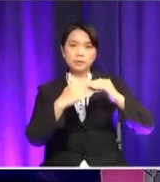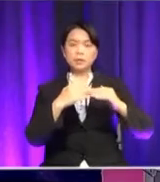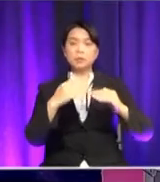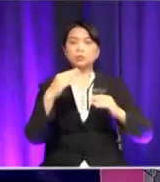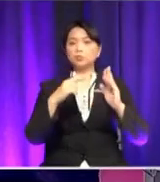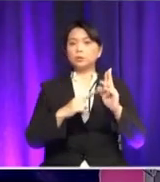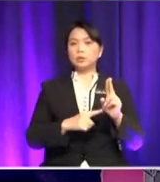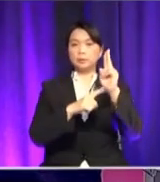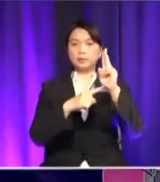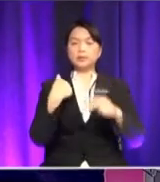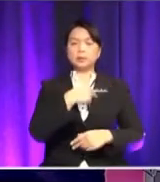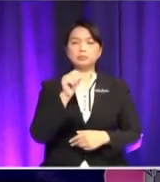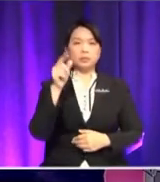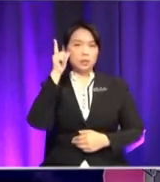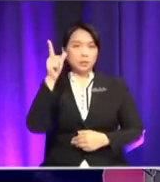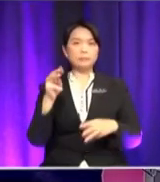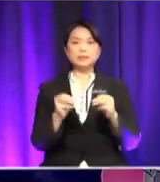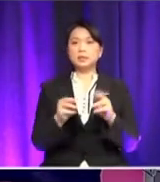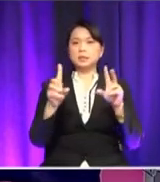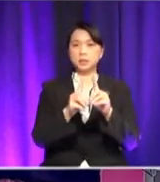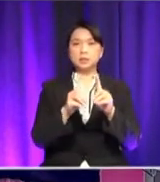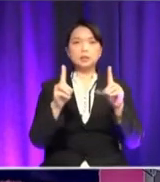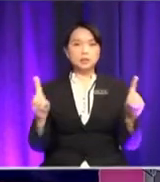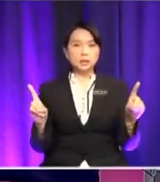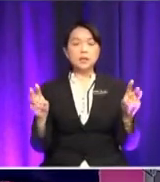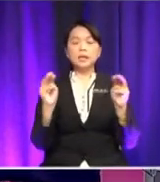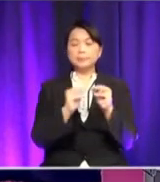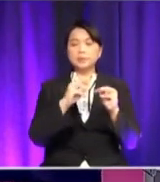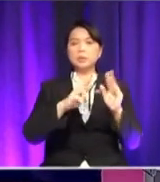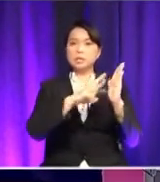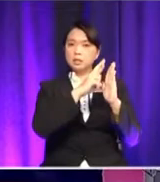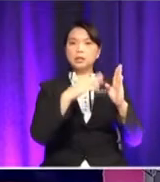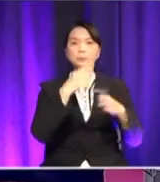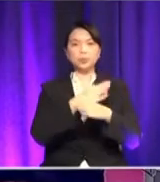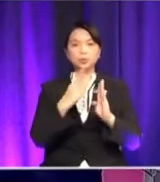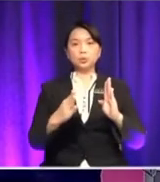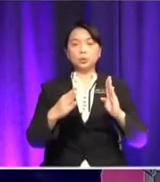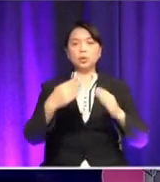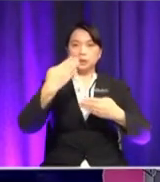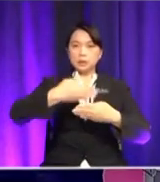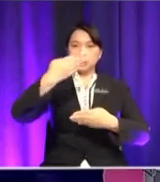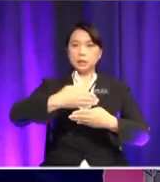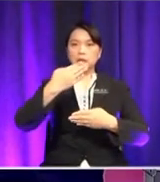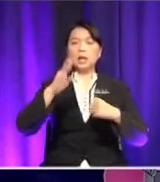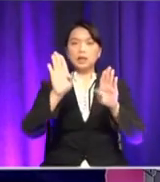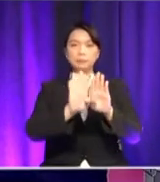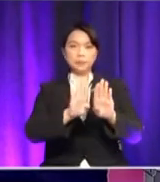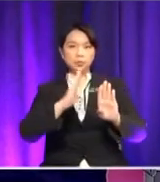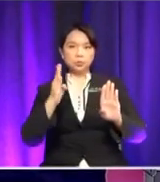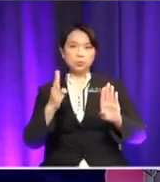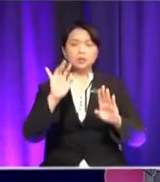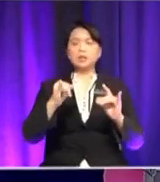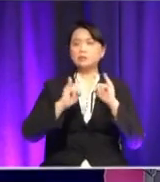lihat ialah macam dinding Ade rekabentuk tingkap pintu Bumbung yang jelas